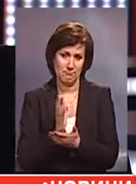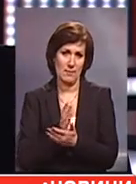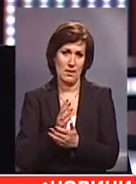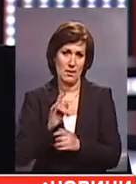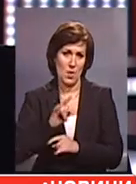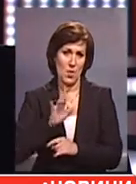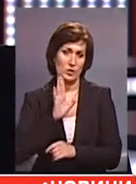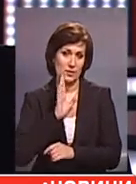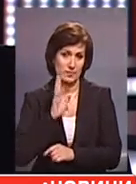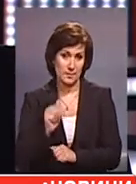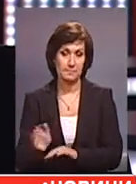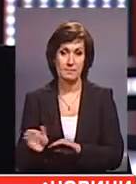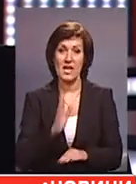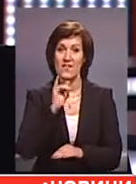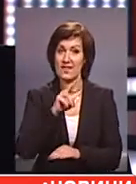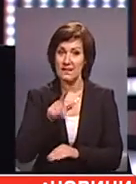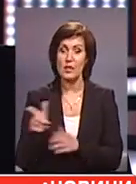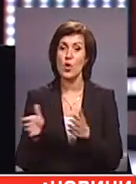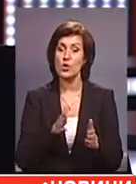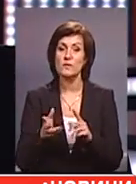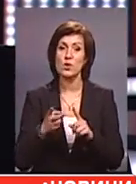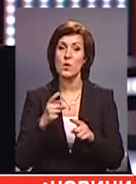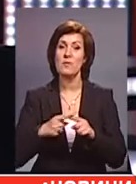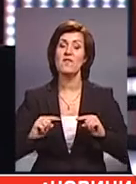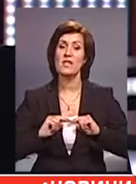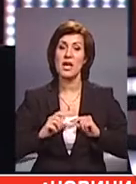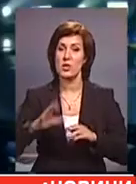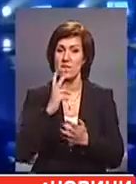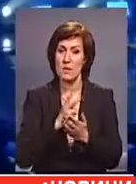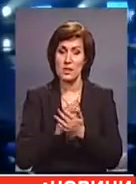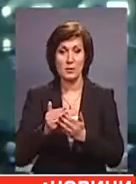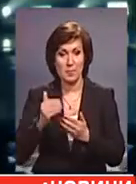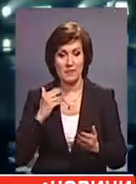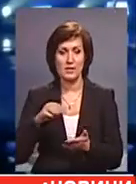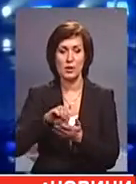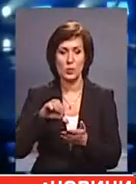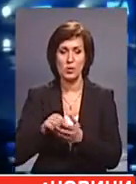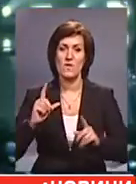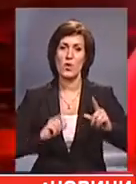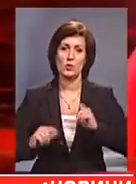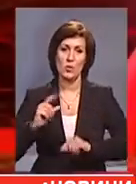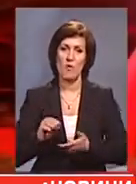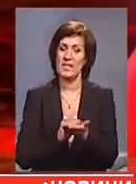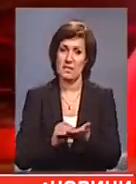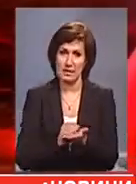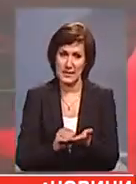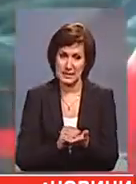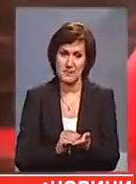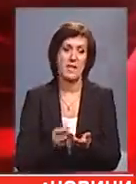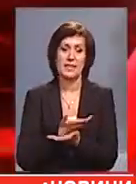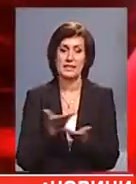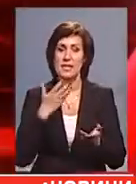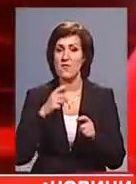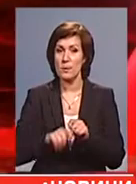Відень готується до другого півфіналу Євробачення. Напередодні учасники традиційно взяли участь у костюмованій репетиції. Сцену